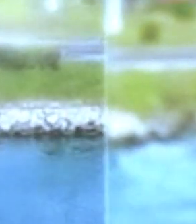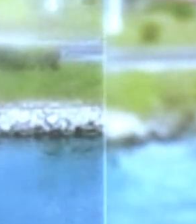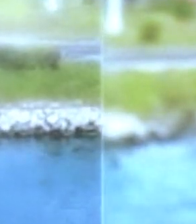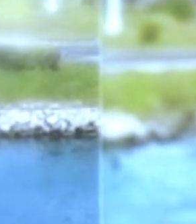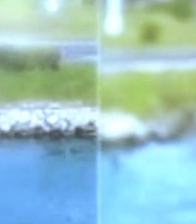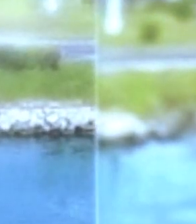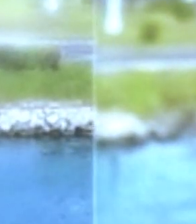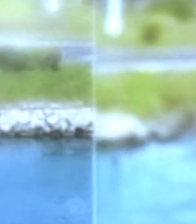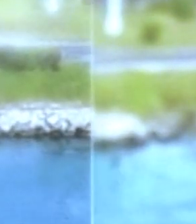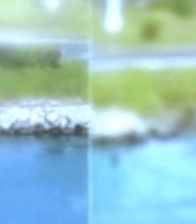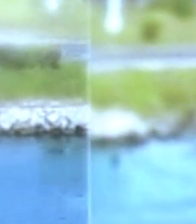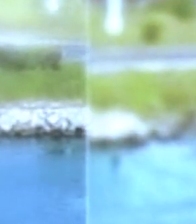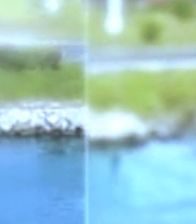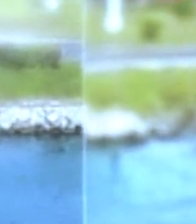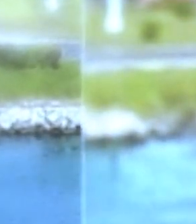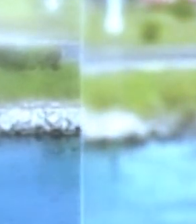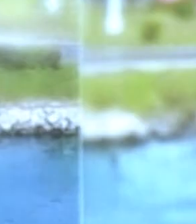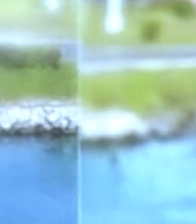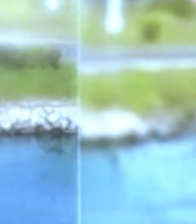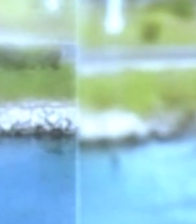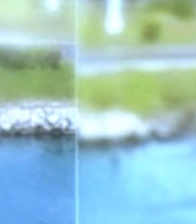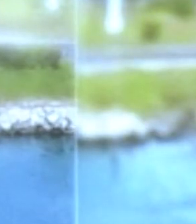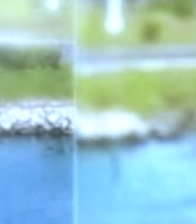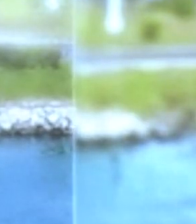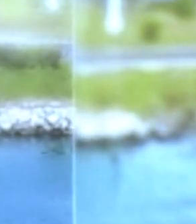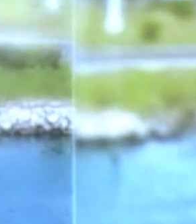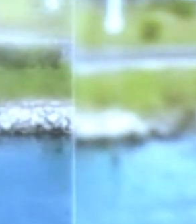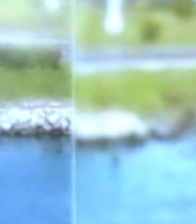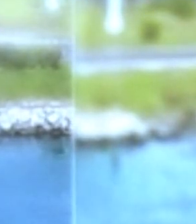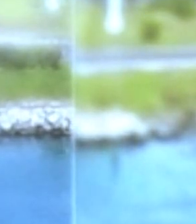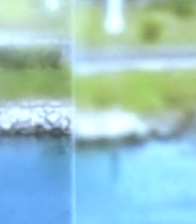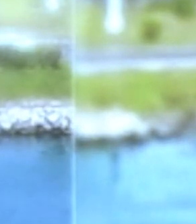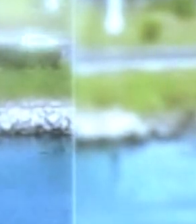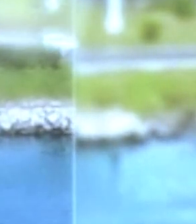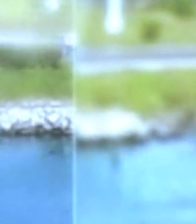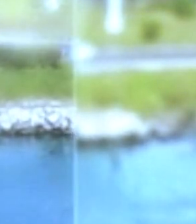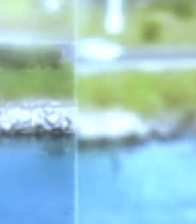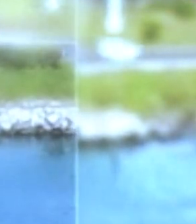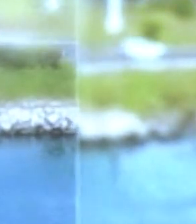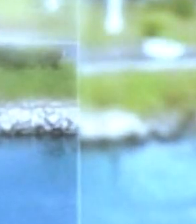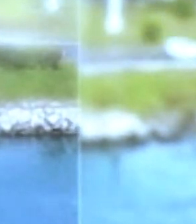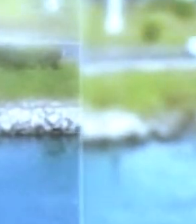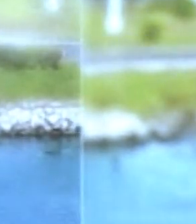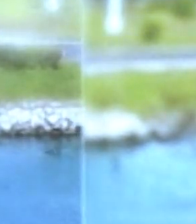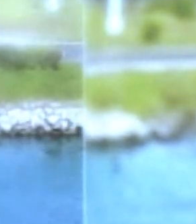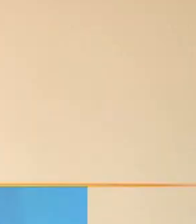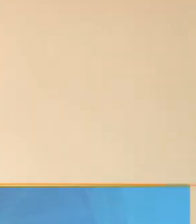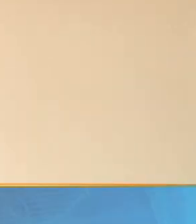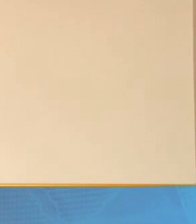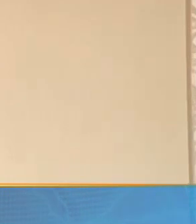13h, un nouveau journal sur RTI1. Bonjour à toutes et à tous. Pour commencer, les trois titres.